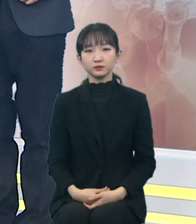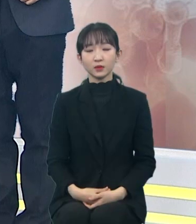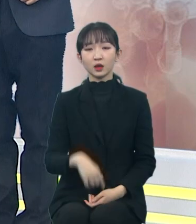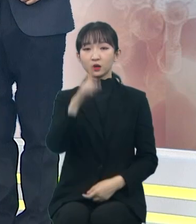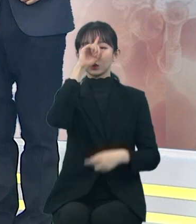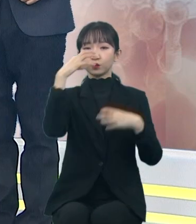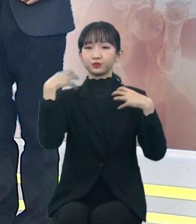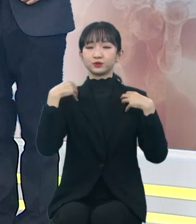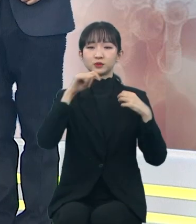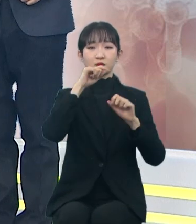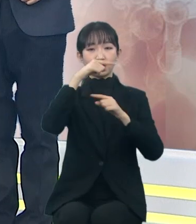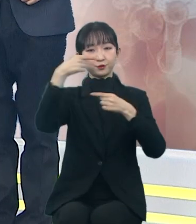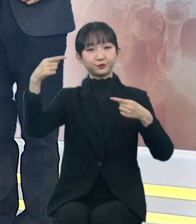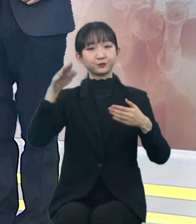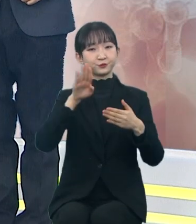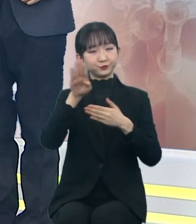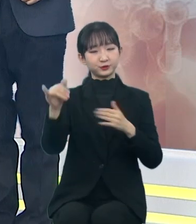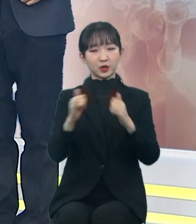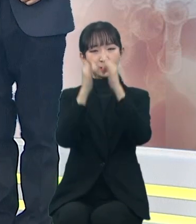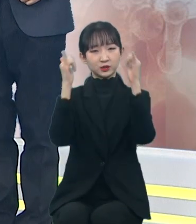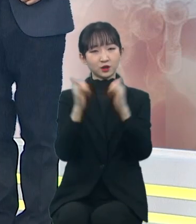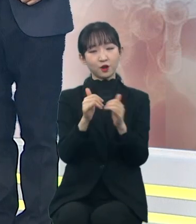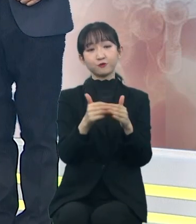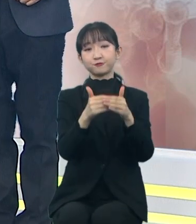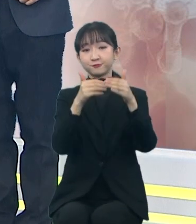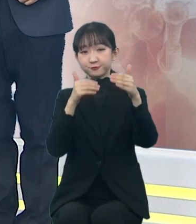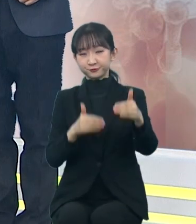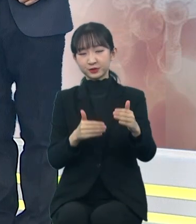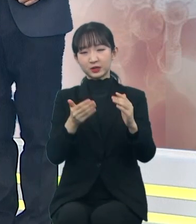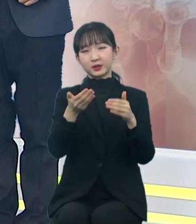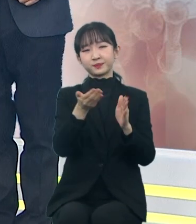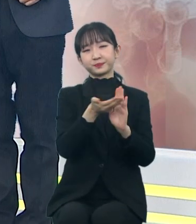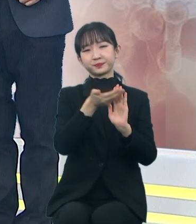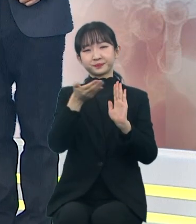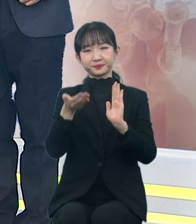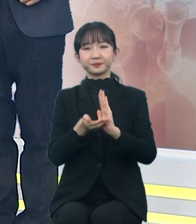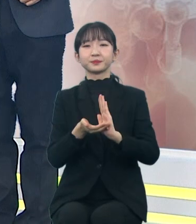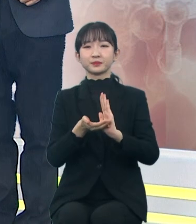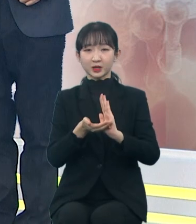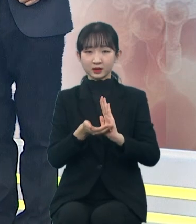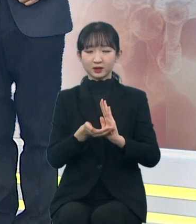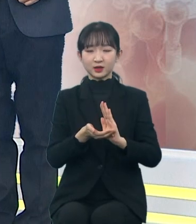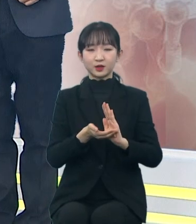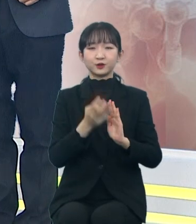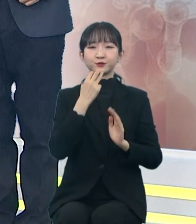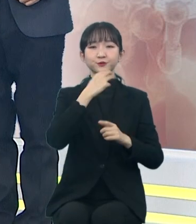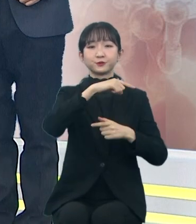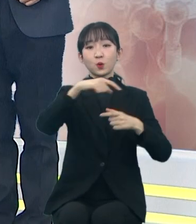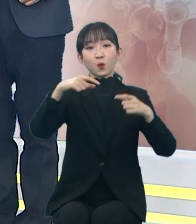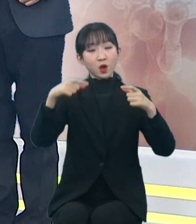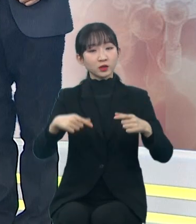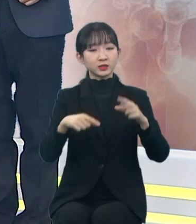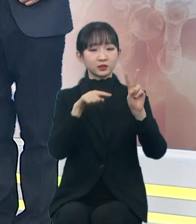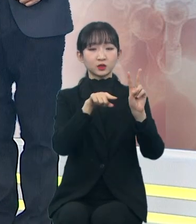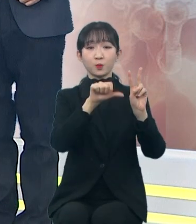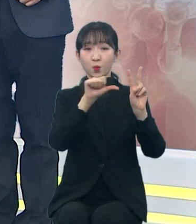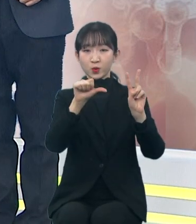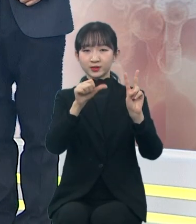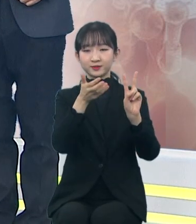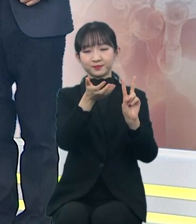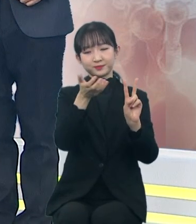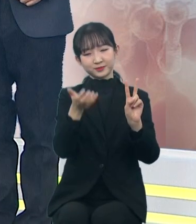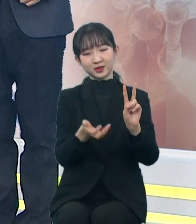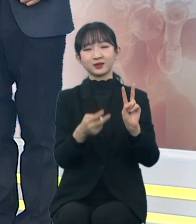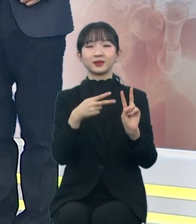정부는 설 명절 이후 사회적 거리 두기를 완화했죠. 인천을 포함한 수도권은 2.5단계에서 2단계로